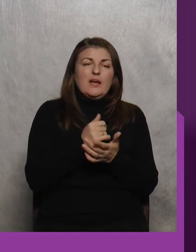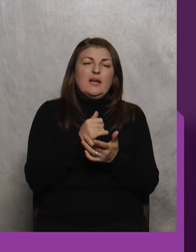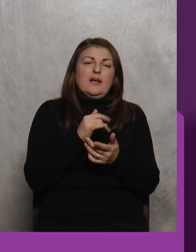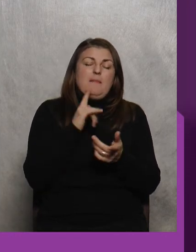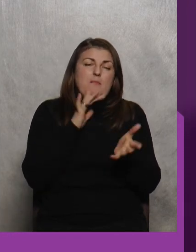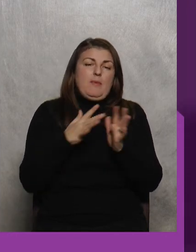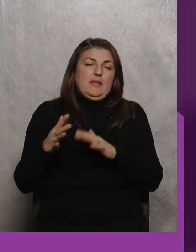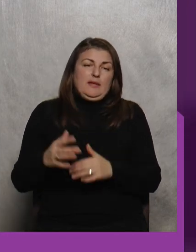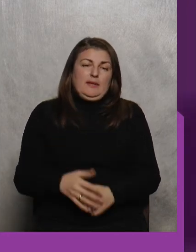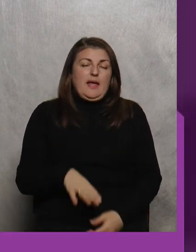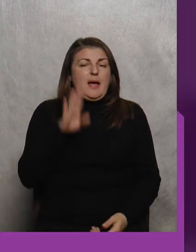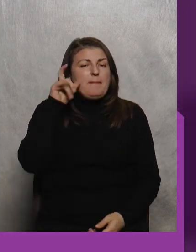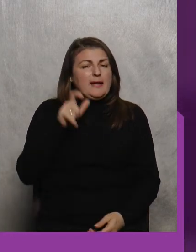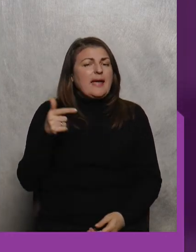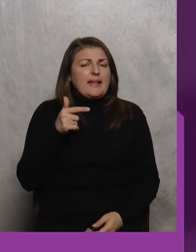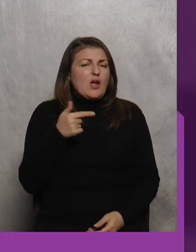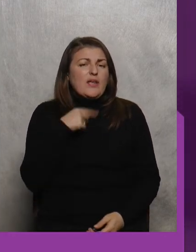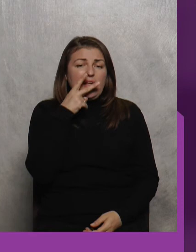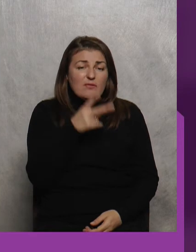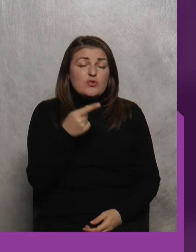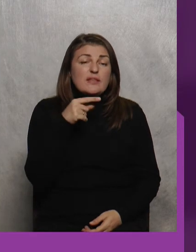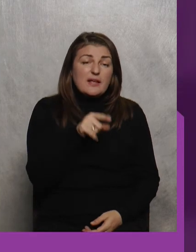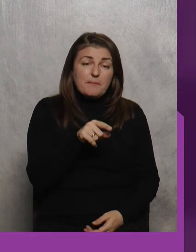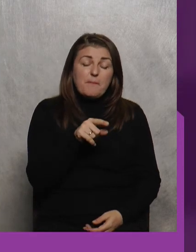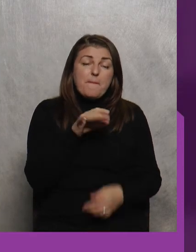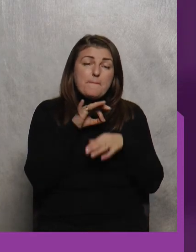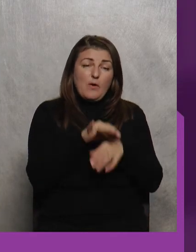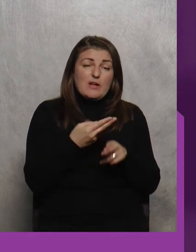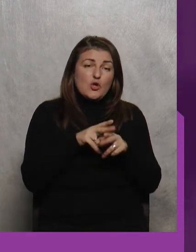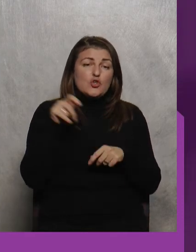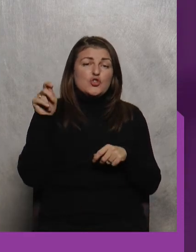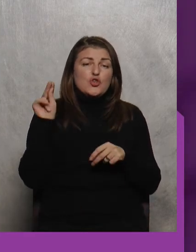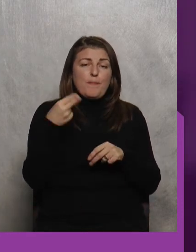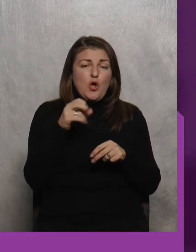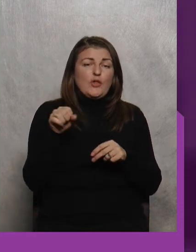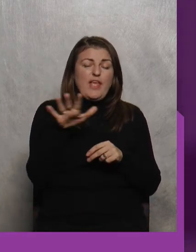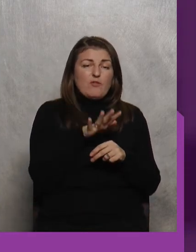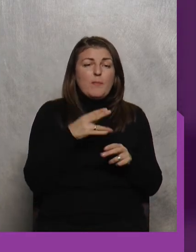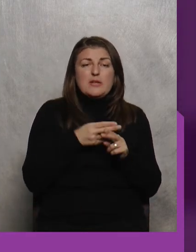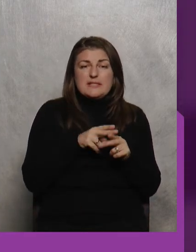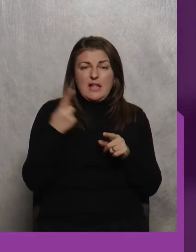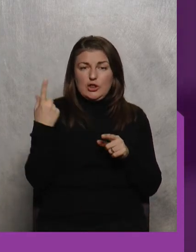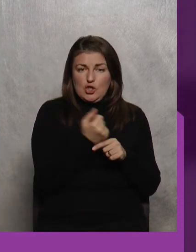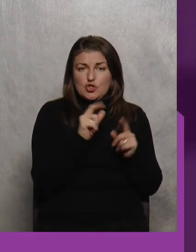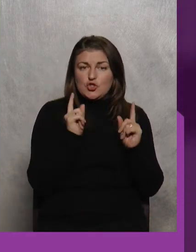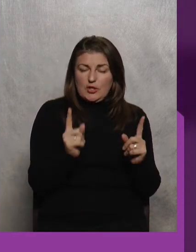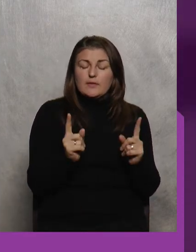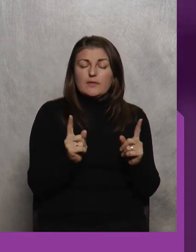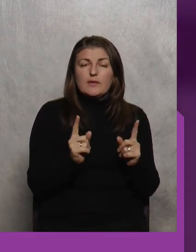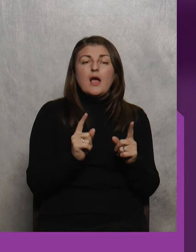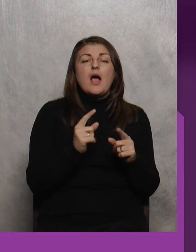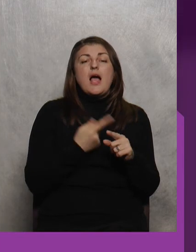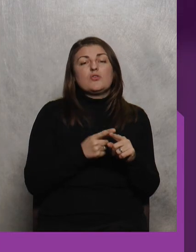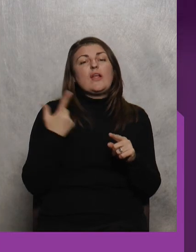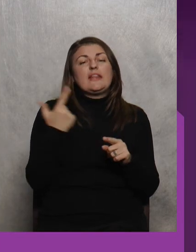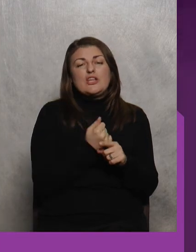основний момент. Пане Геннадію, я дивлюся на термін проведення цього чемпіонату Європи. Це тиждень? Ну,